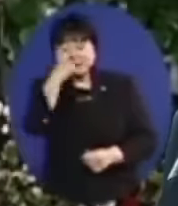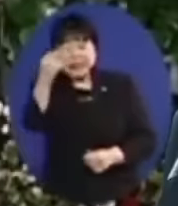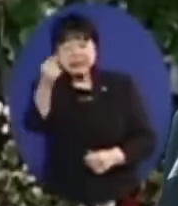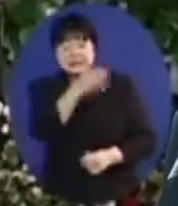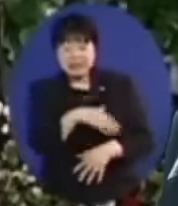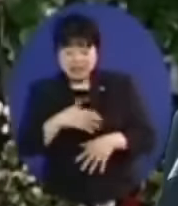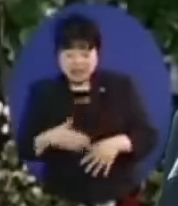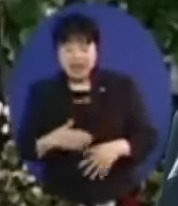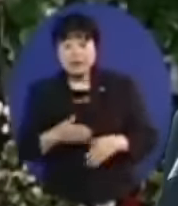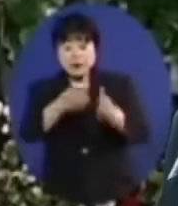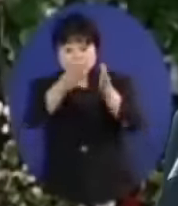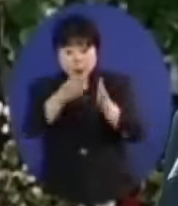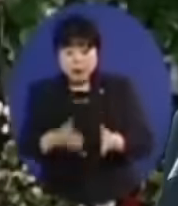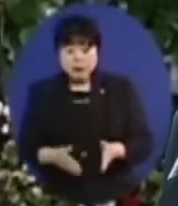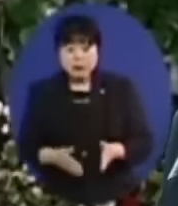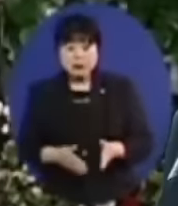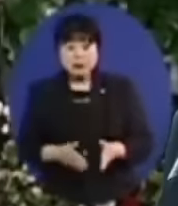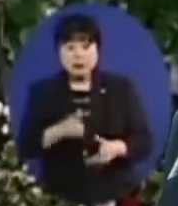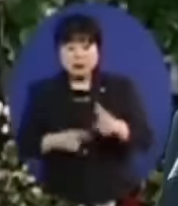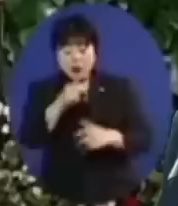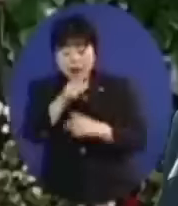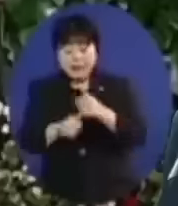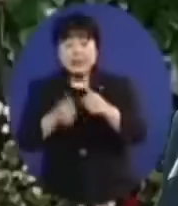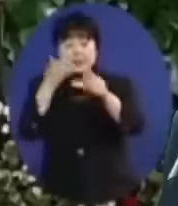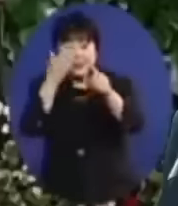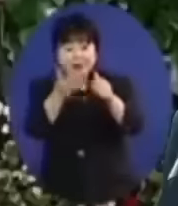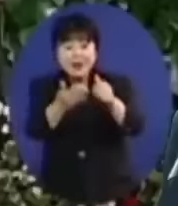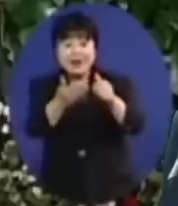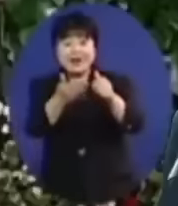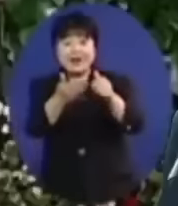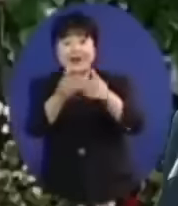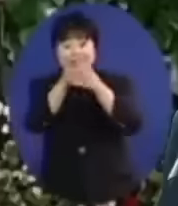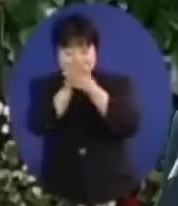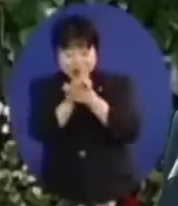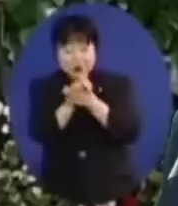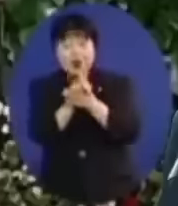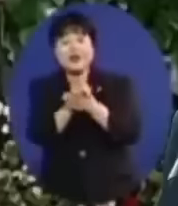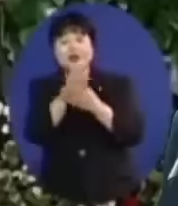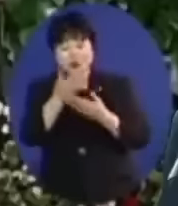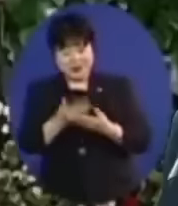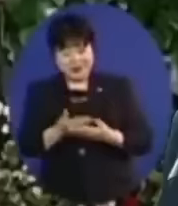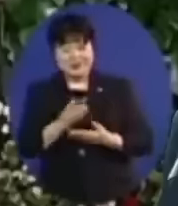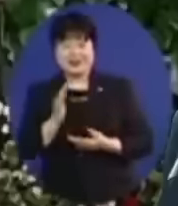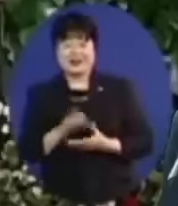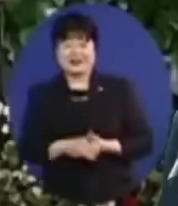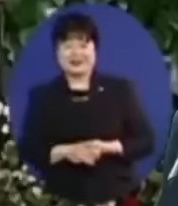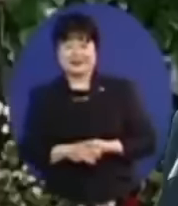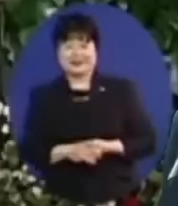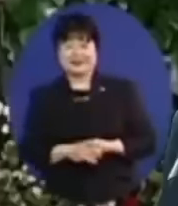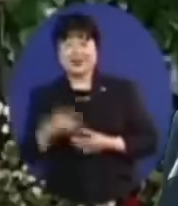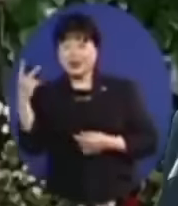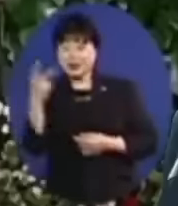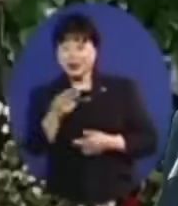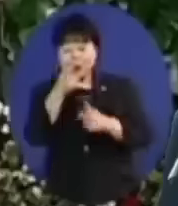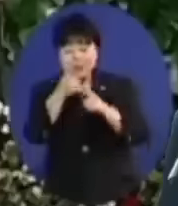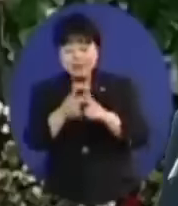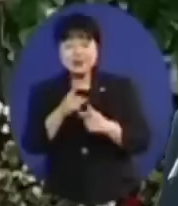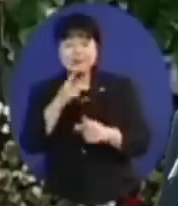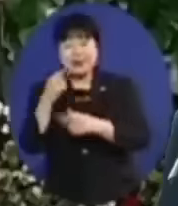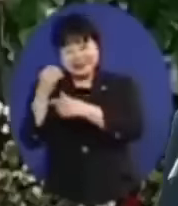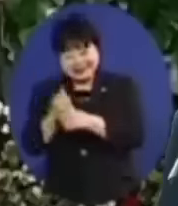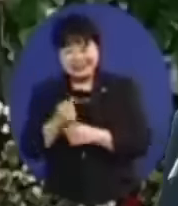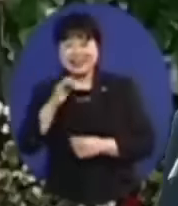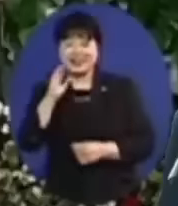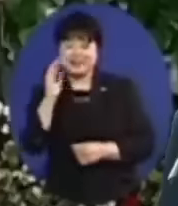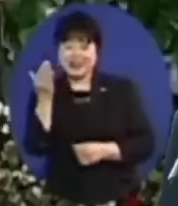연약함으로 우리는 더욱 하나님께 기도하게 만들어주시는 것입니다. 그리고 예수님만 의지하게